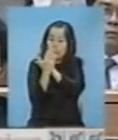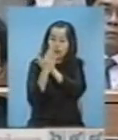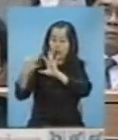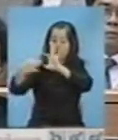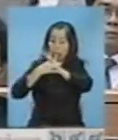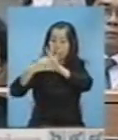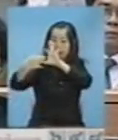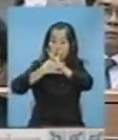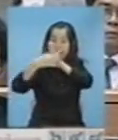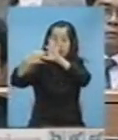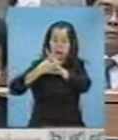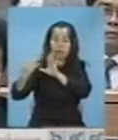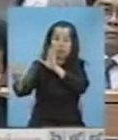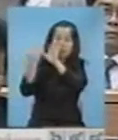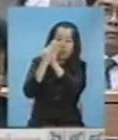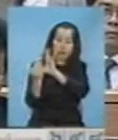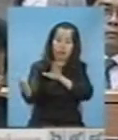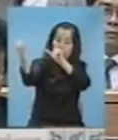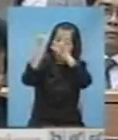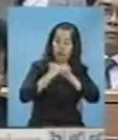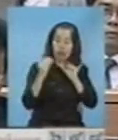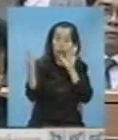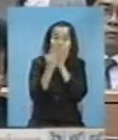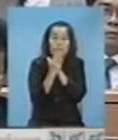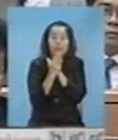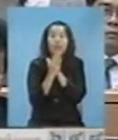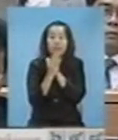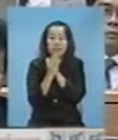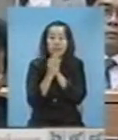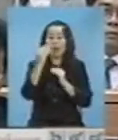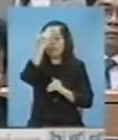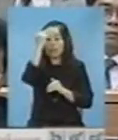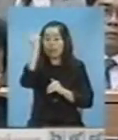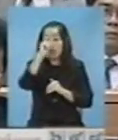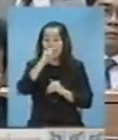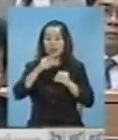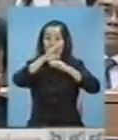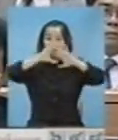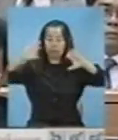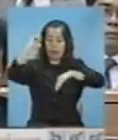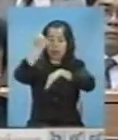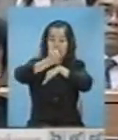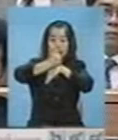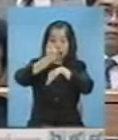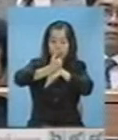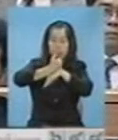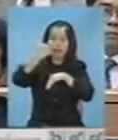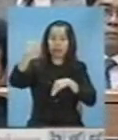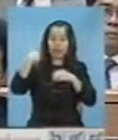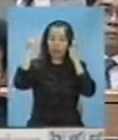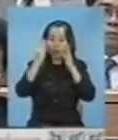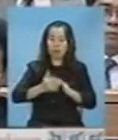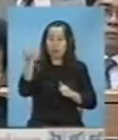บรวมเป็นพรรคการเมืองเดียวกันกับรัฐบาลแกนนำเพราะรัฐบาลแกนนำพรรคนั้นมี